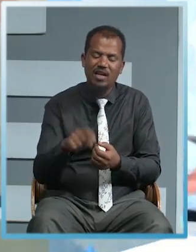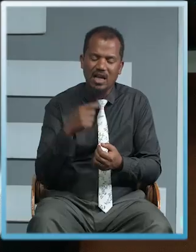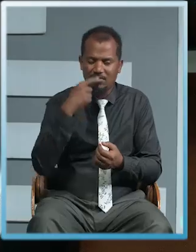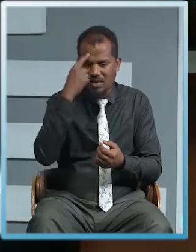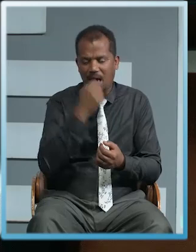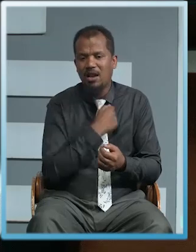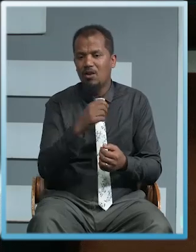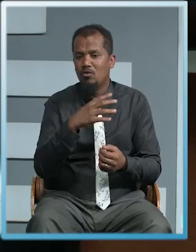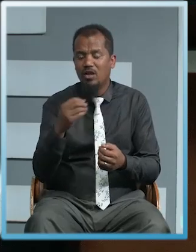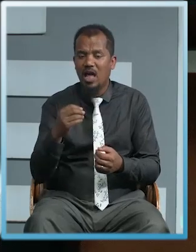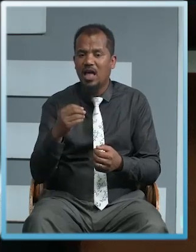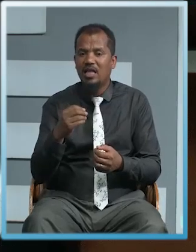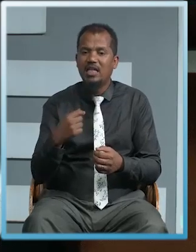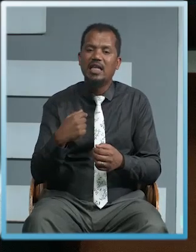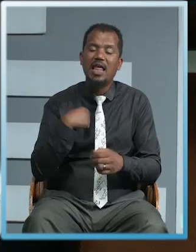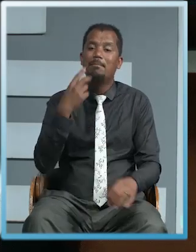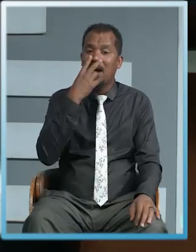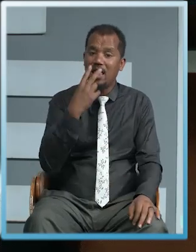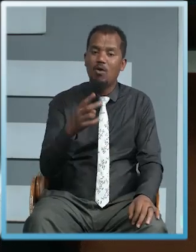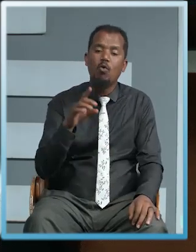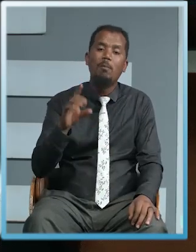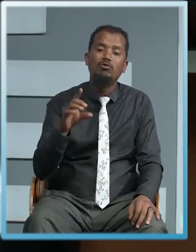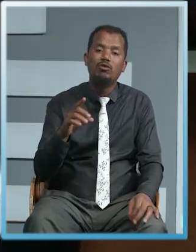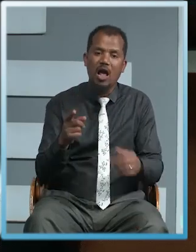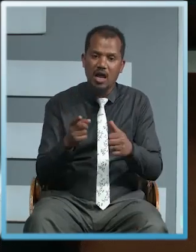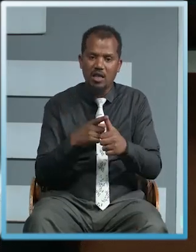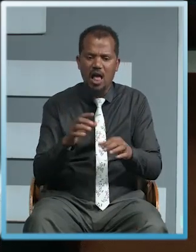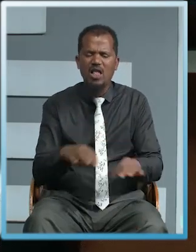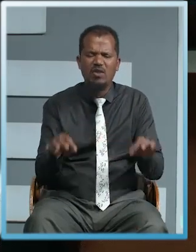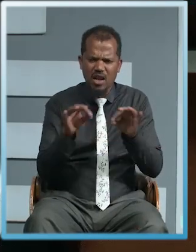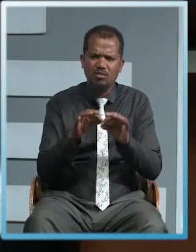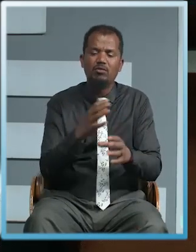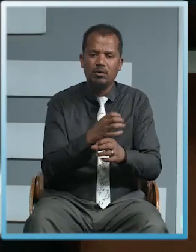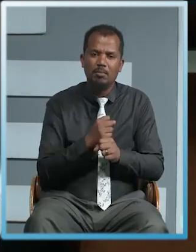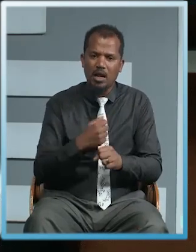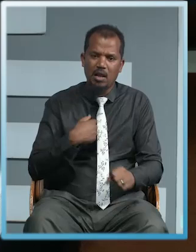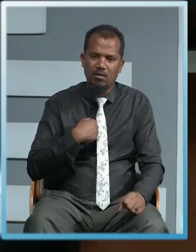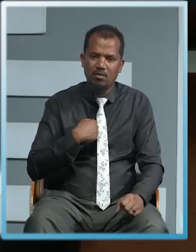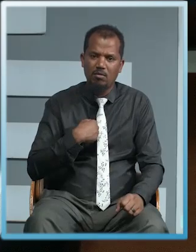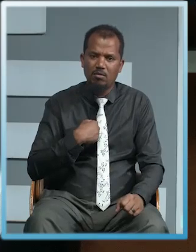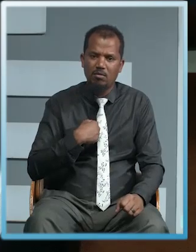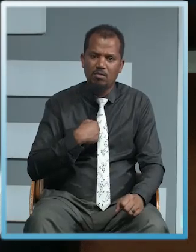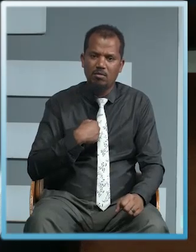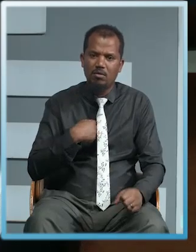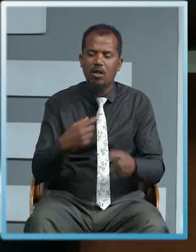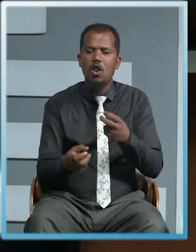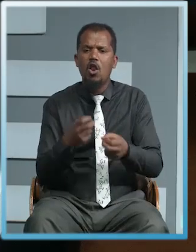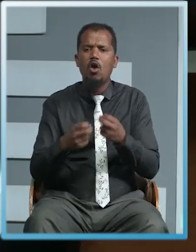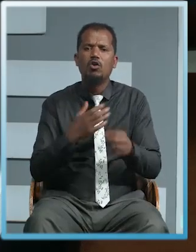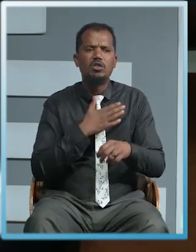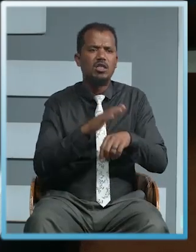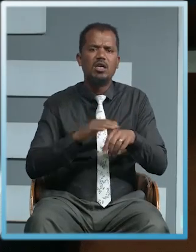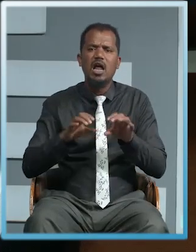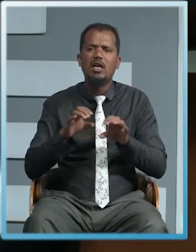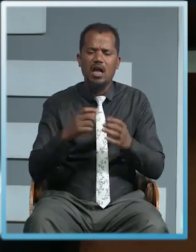ያስፈልጋል በያምናለውና እኔ የማየው ኮሚሽኑ እንዲሆን አንደኛ አስፈላጊነቱን እቀበላለሁ ለወገኖቼ ጥሪ